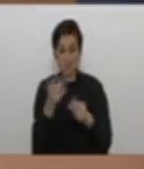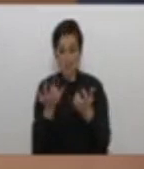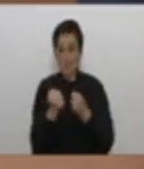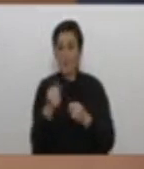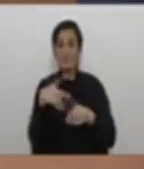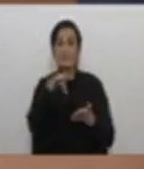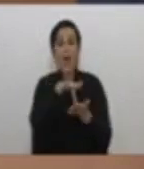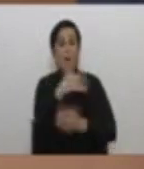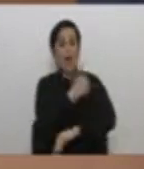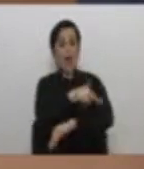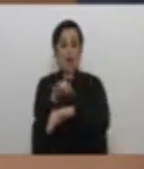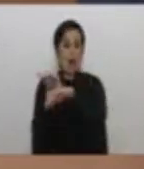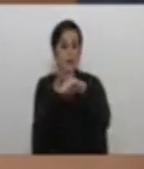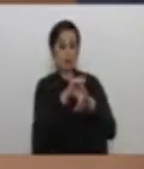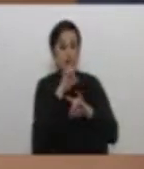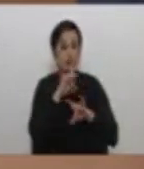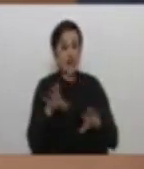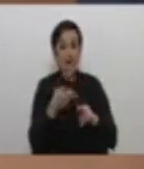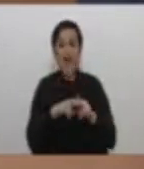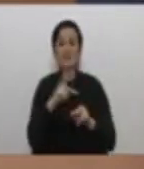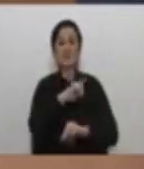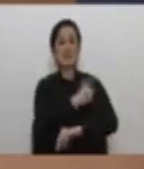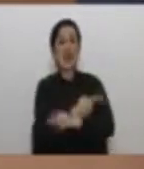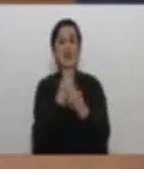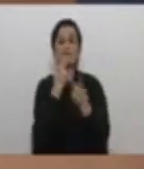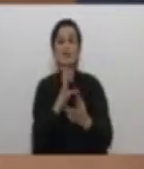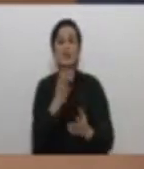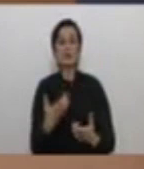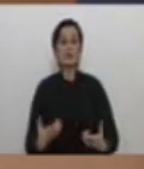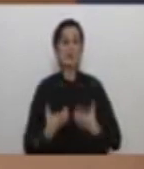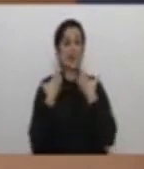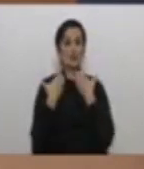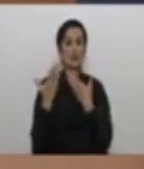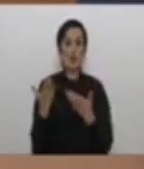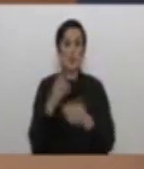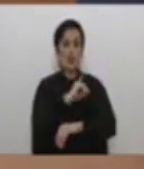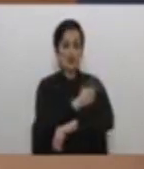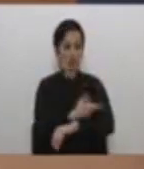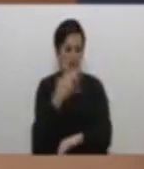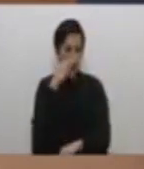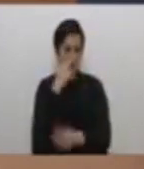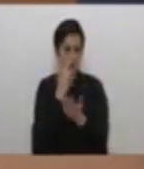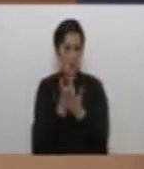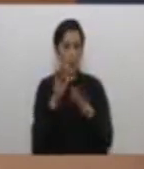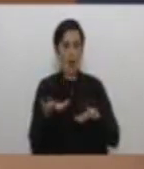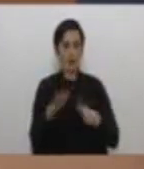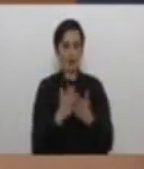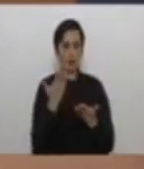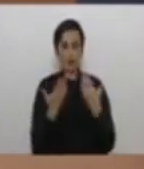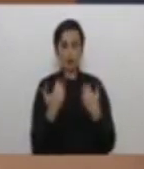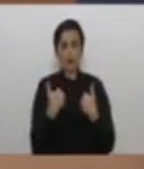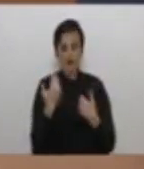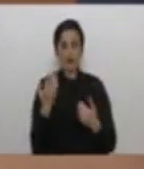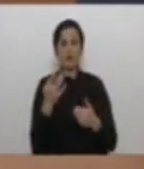საავადმყოფოში, ეს არ არის ძალის დემონსტრირება, ეს არის კიდევ ერთხელ შეშინებული ძალის გამოხატულება, რომელსაც ადგილი აქვს. და თუ ჩვენ გვინდა